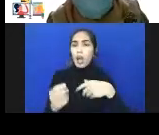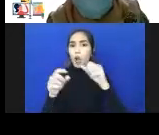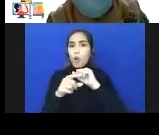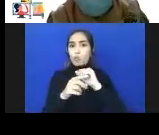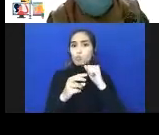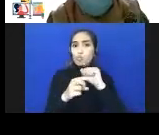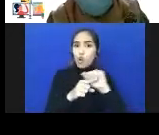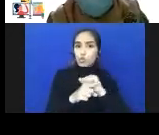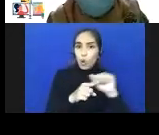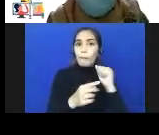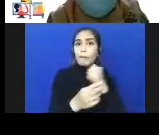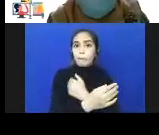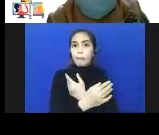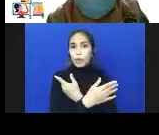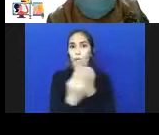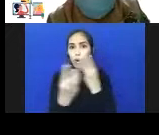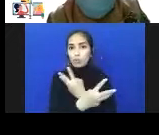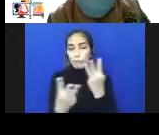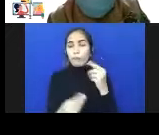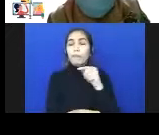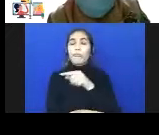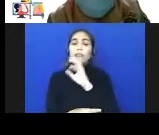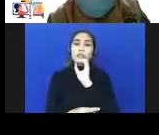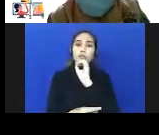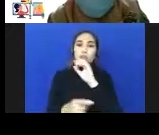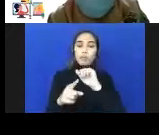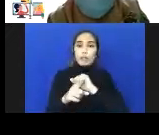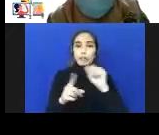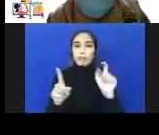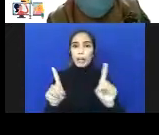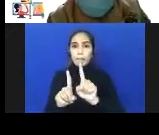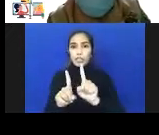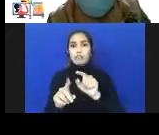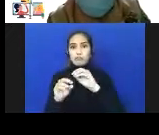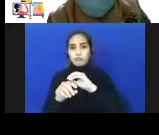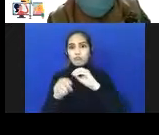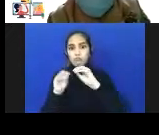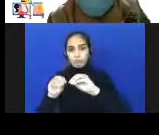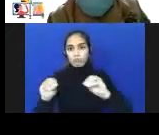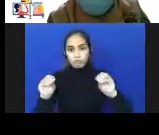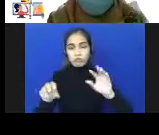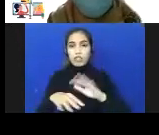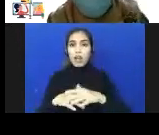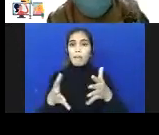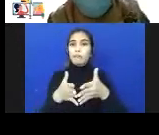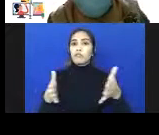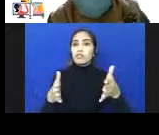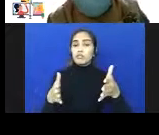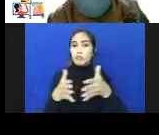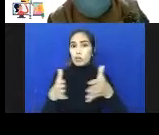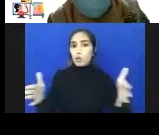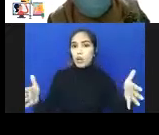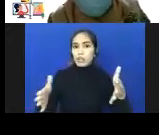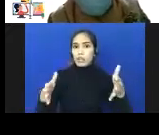di puskesmas, karena tadi menurut Dr. Asri juga disampaikan untuk perluasan puskesmas maka harus ada pendamping di puskesmas